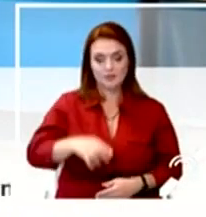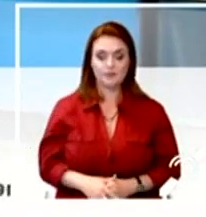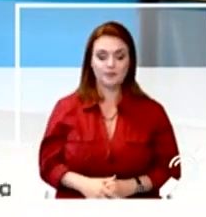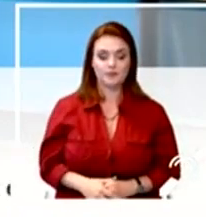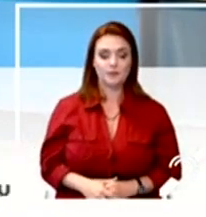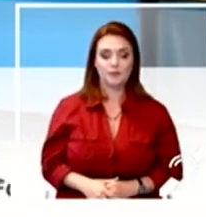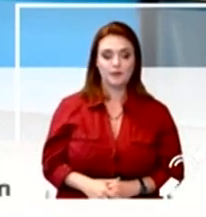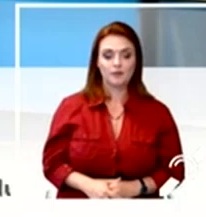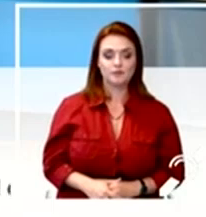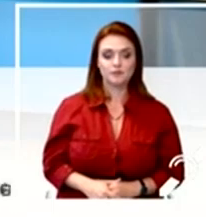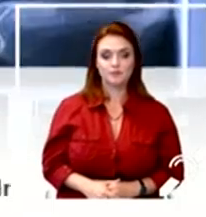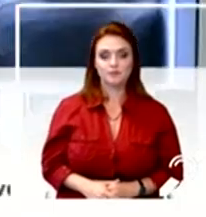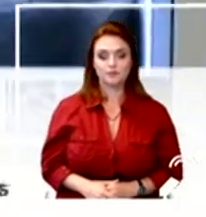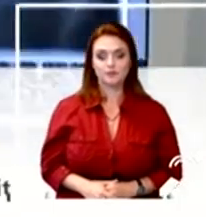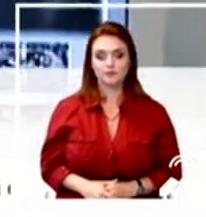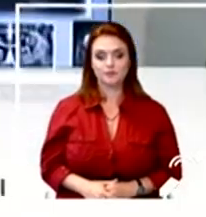noi parteneriate.